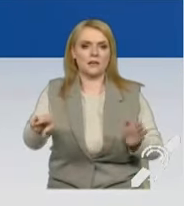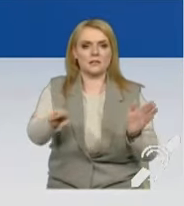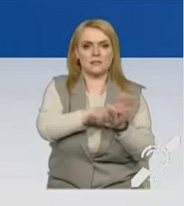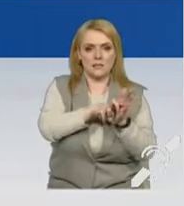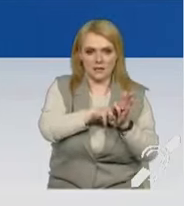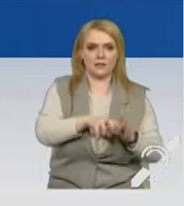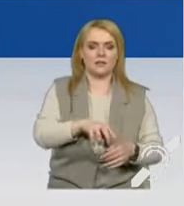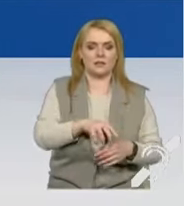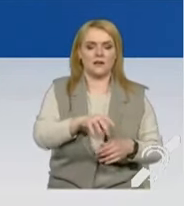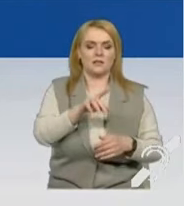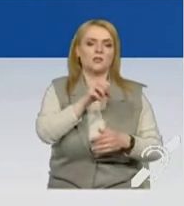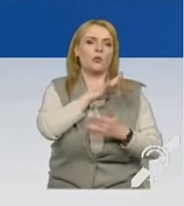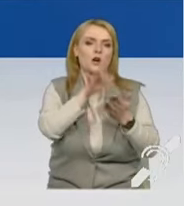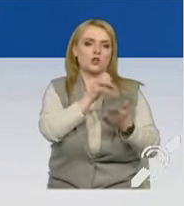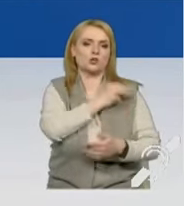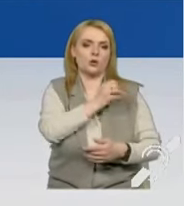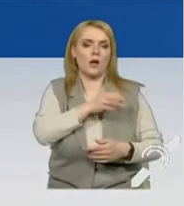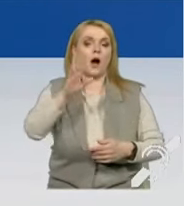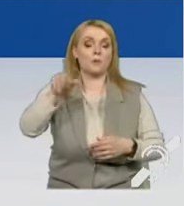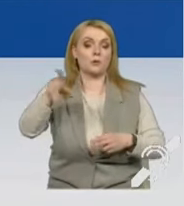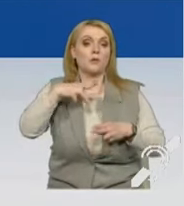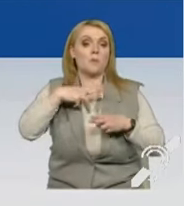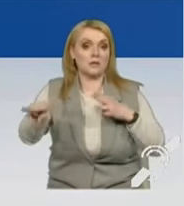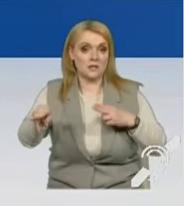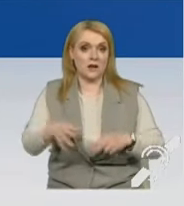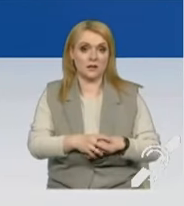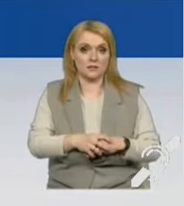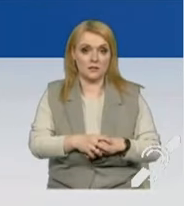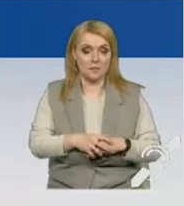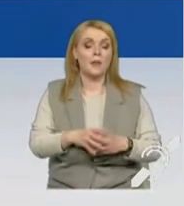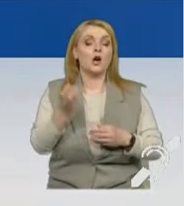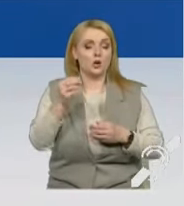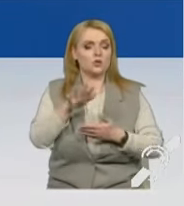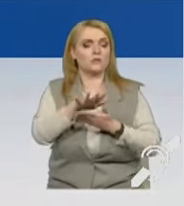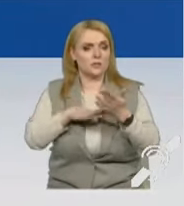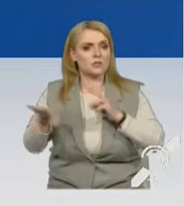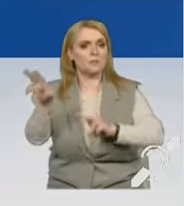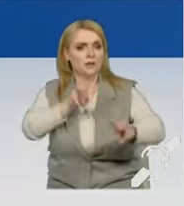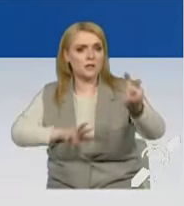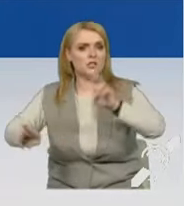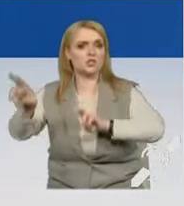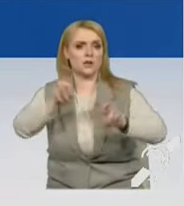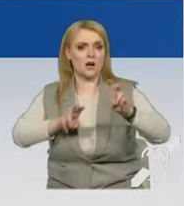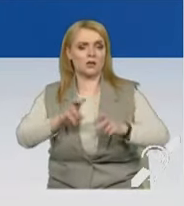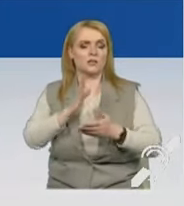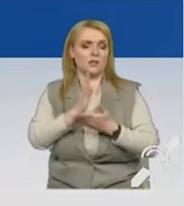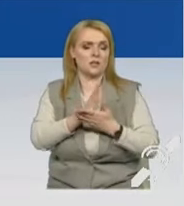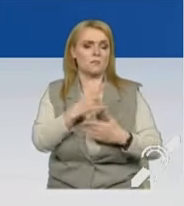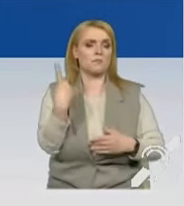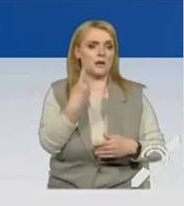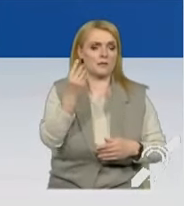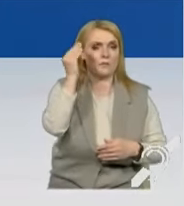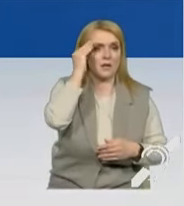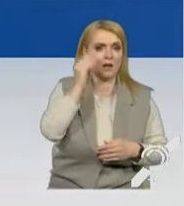orhei după care a dispărut fără urmă instituțiile de forță continuă investigațiile și au venit cu primele versiuni între timp Polițiștii